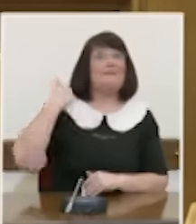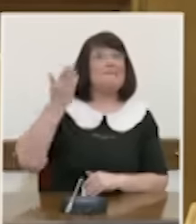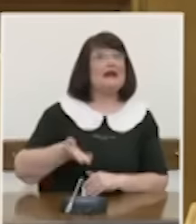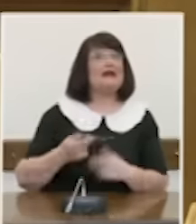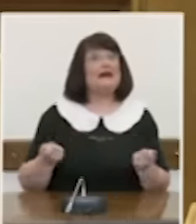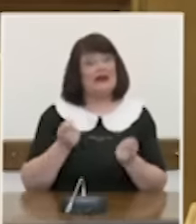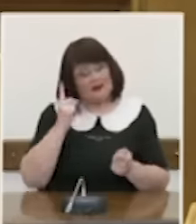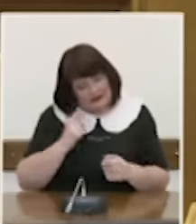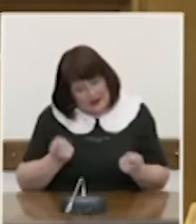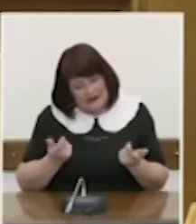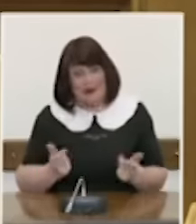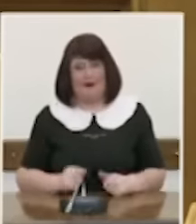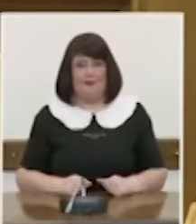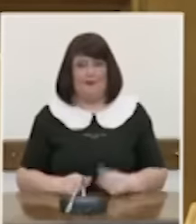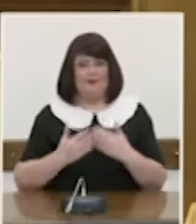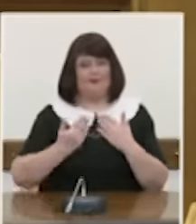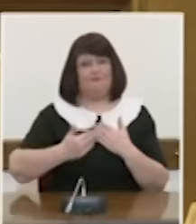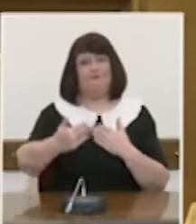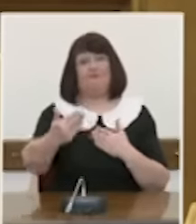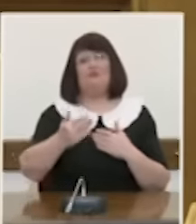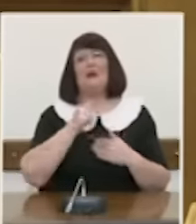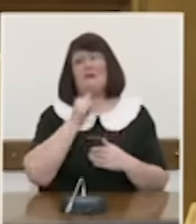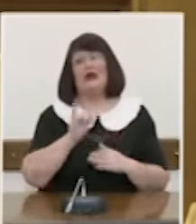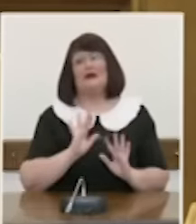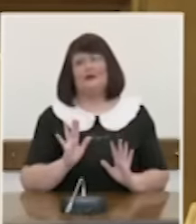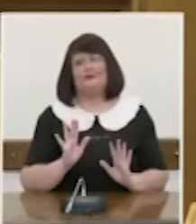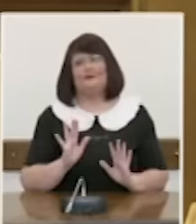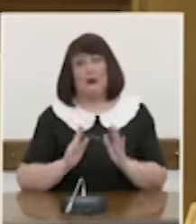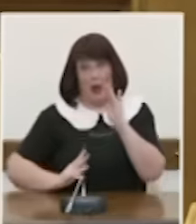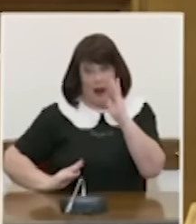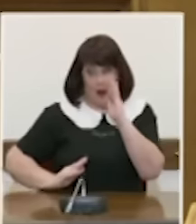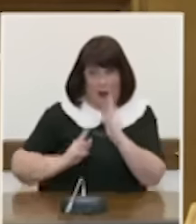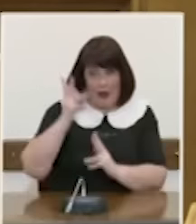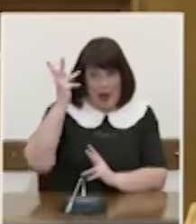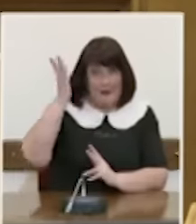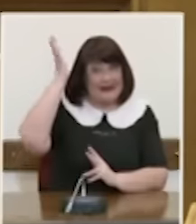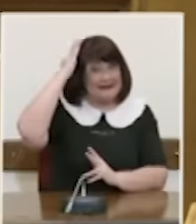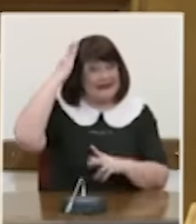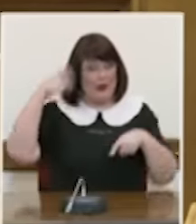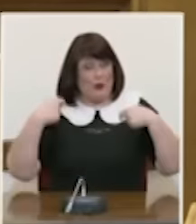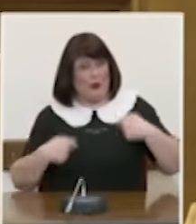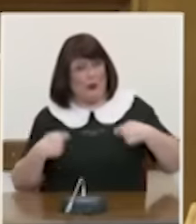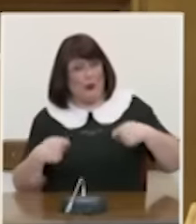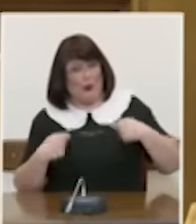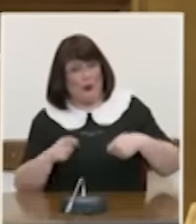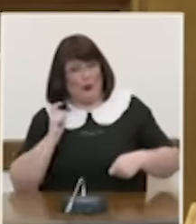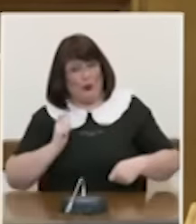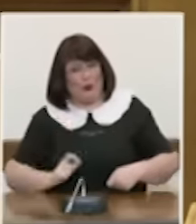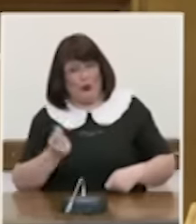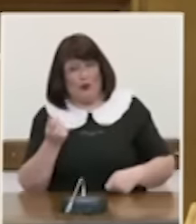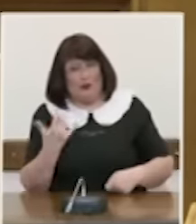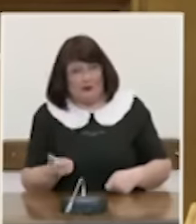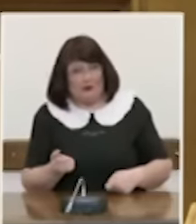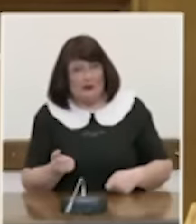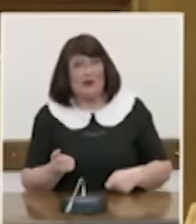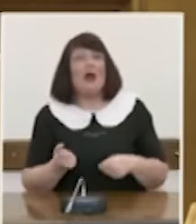ξέρετε. Ό,τι ακολουθεί πάντα μια μεγάλη ανάπτυξη στον καπιταλισμό. Γιατί η καπιταλιστική